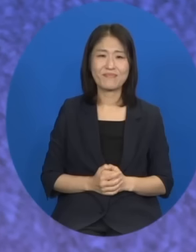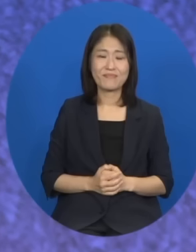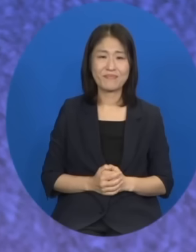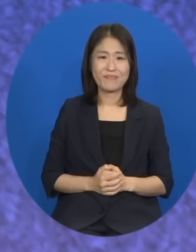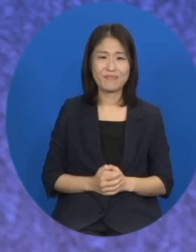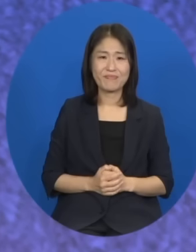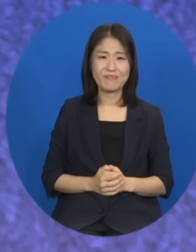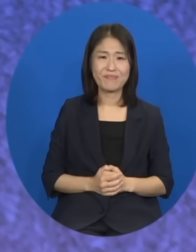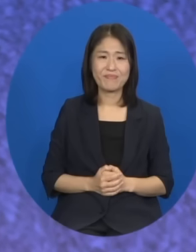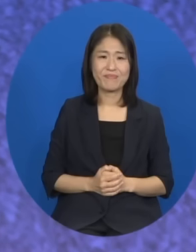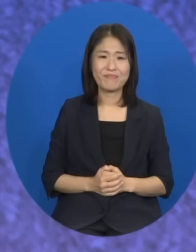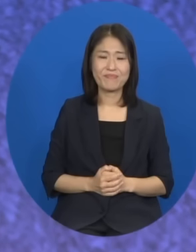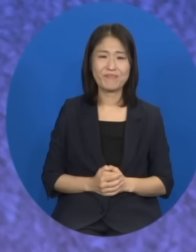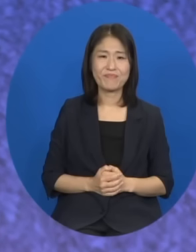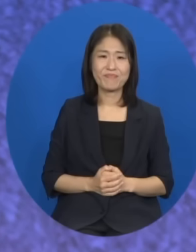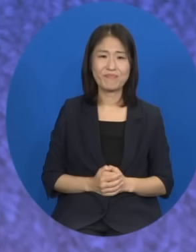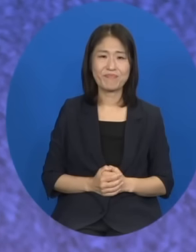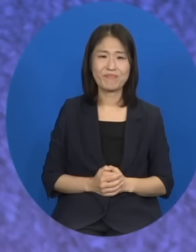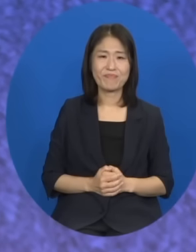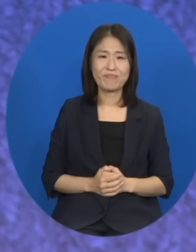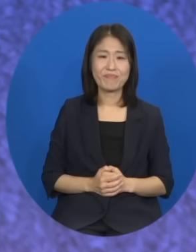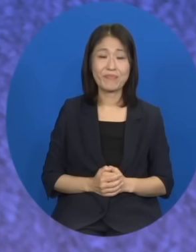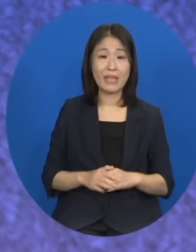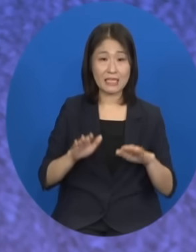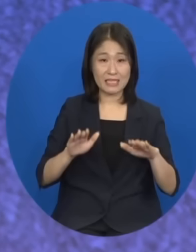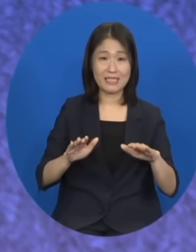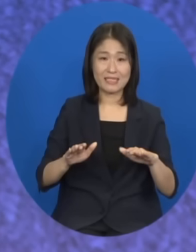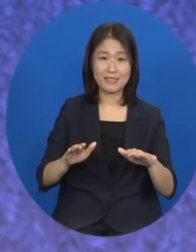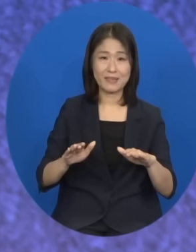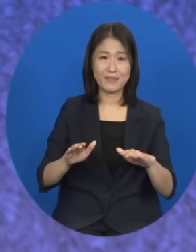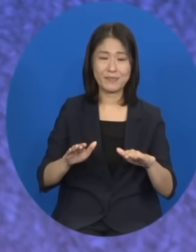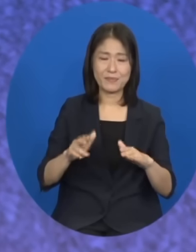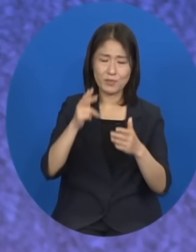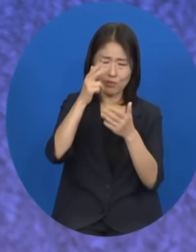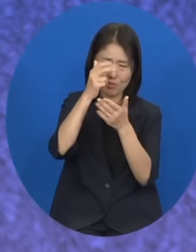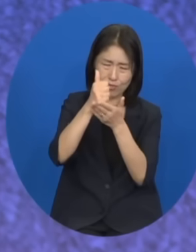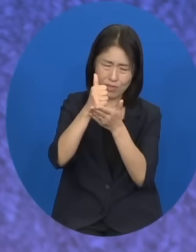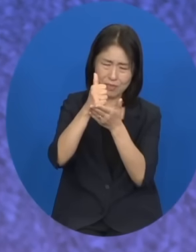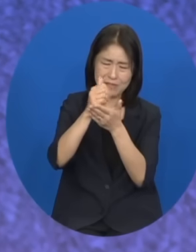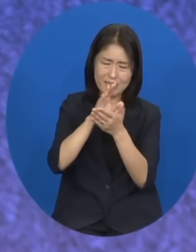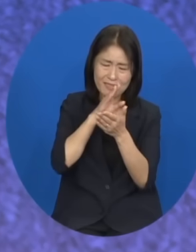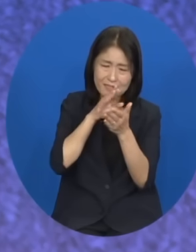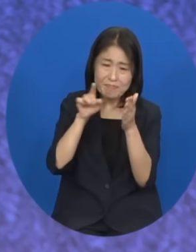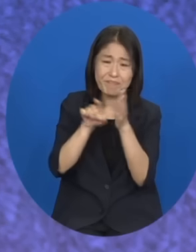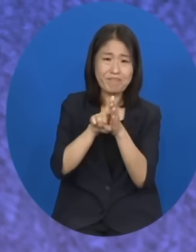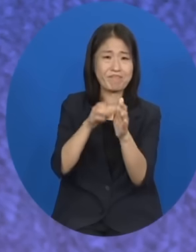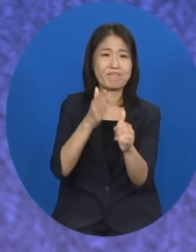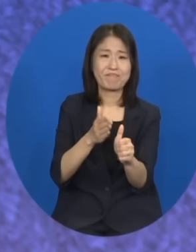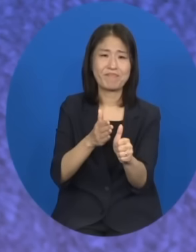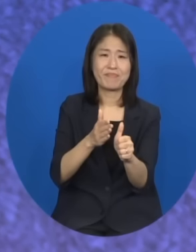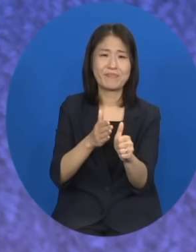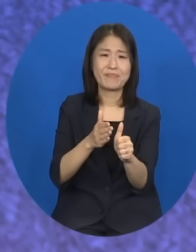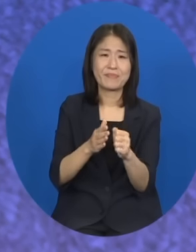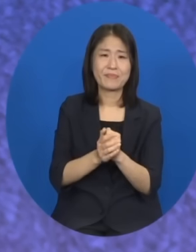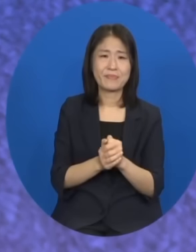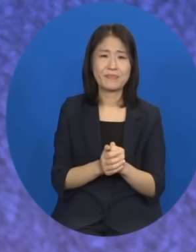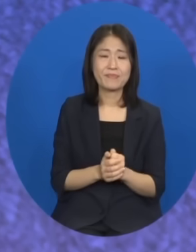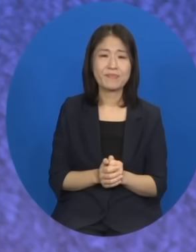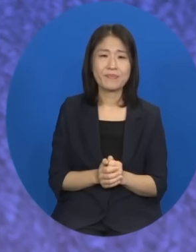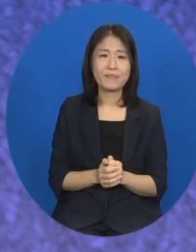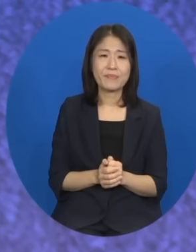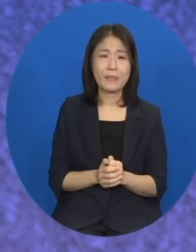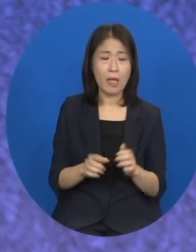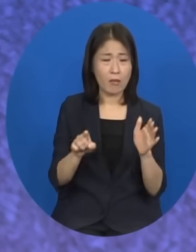여러분 정말 지금 주님을 진짜 믿어보세요. 도무지 믿을 수 없을 때 믿는